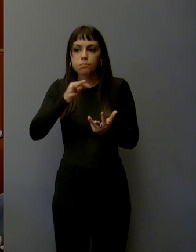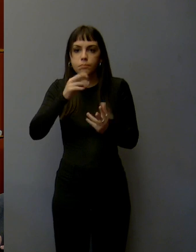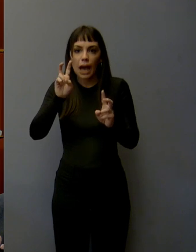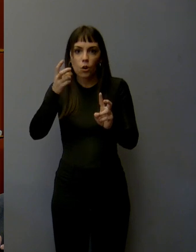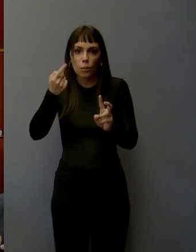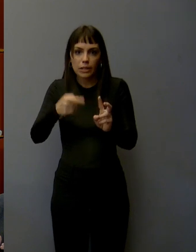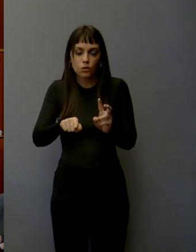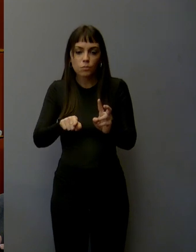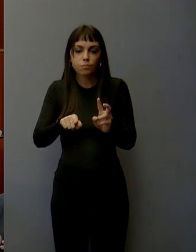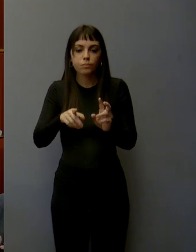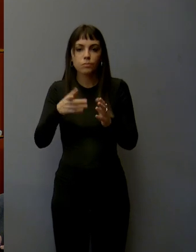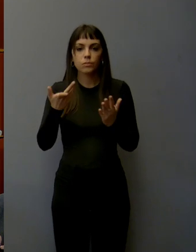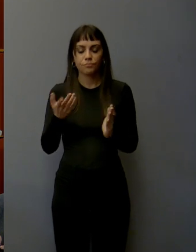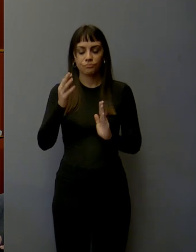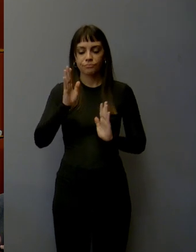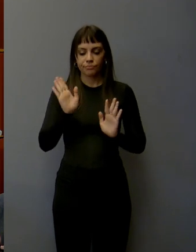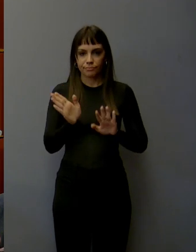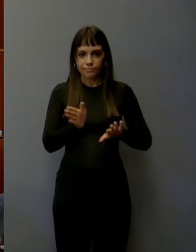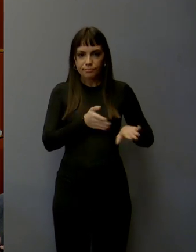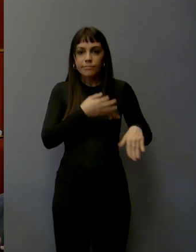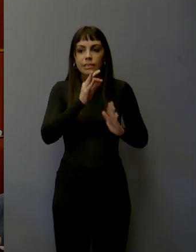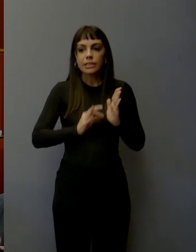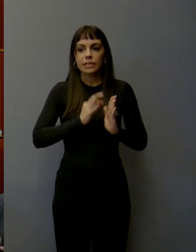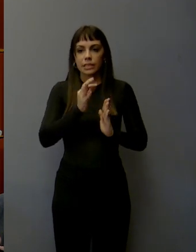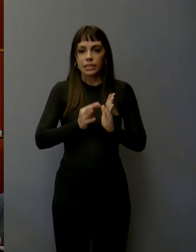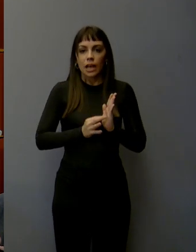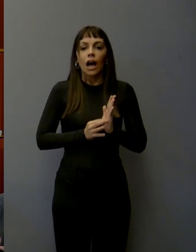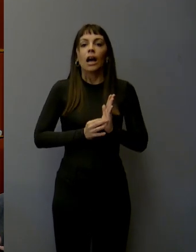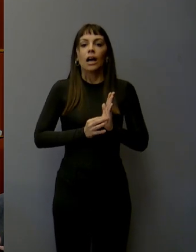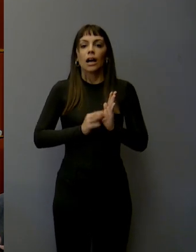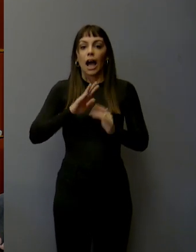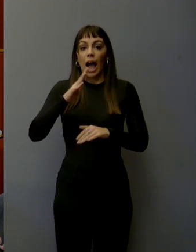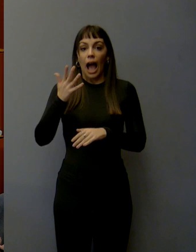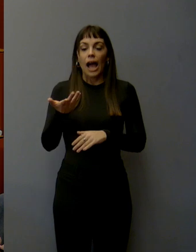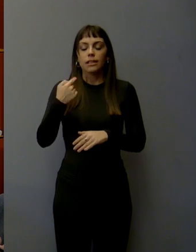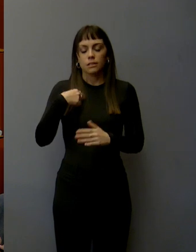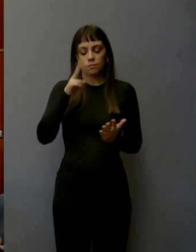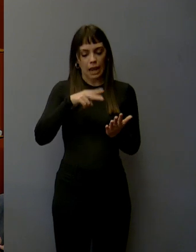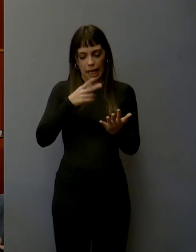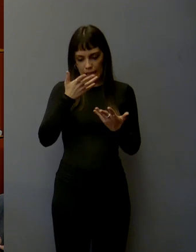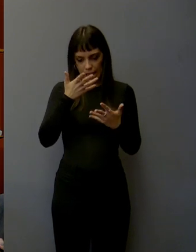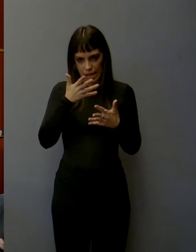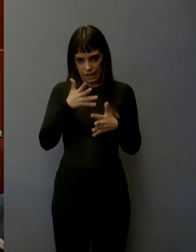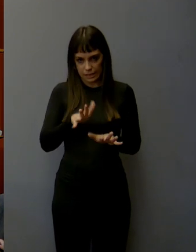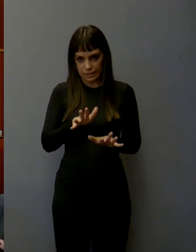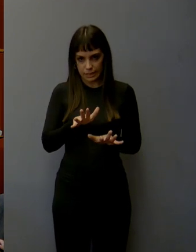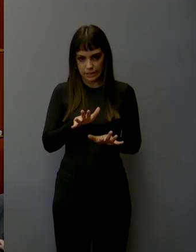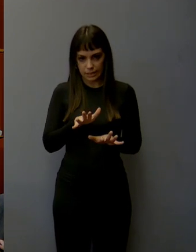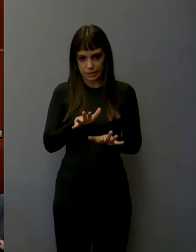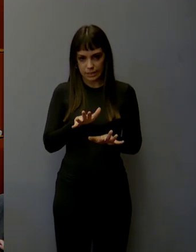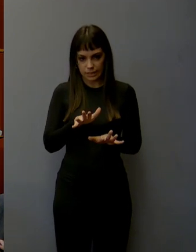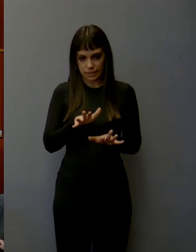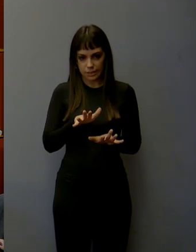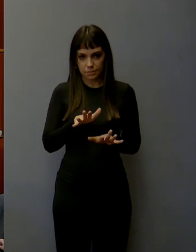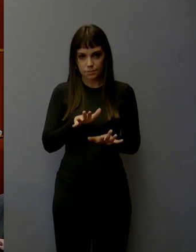ci rientro gli altri ordini del giorno li do per letti gli do per letti però le dimensioni di appello diciamo al